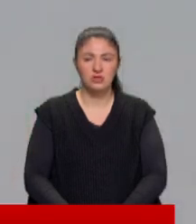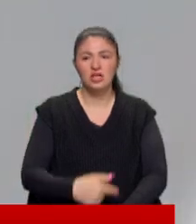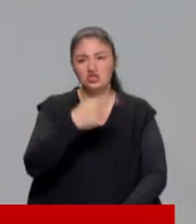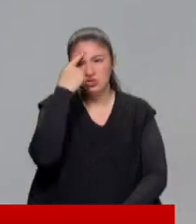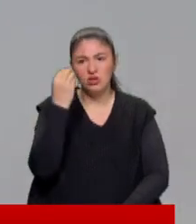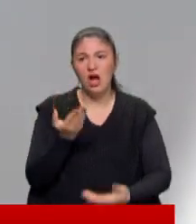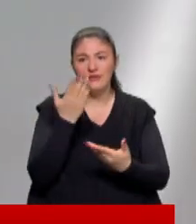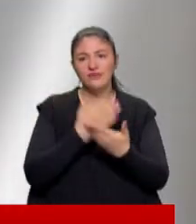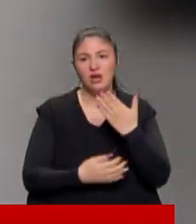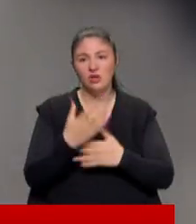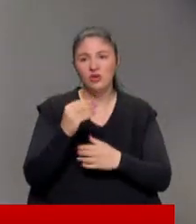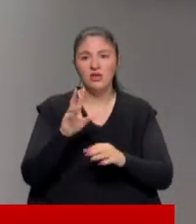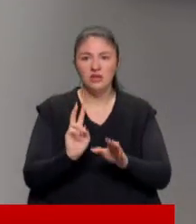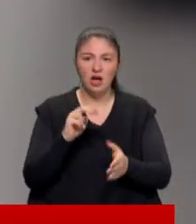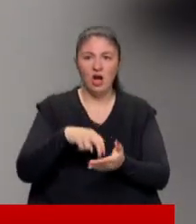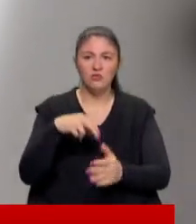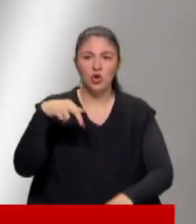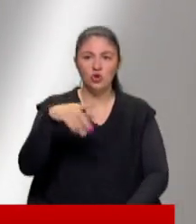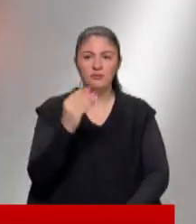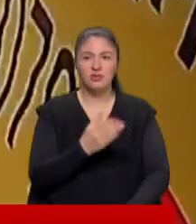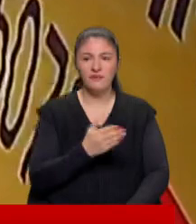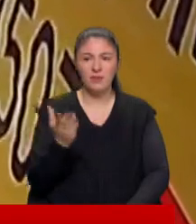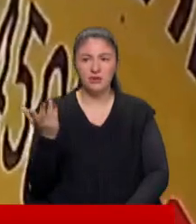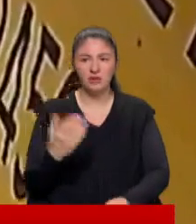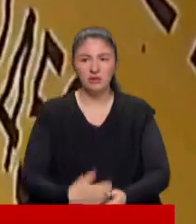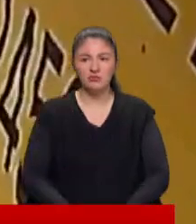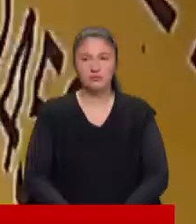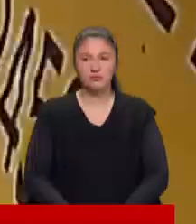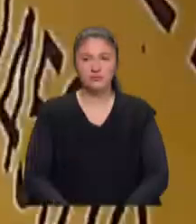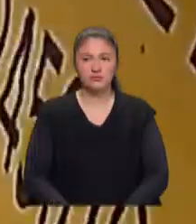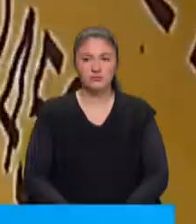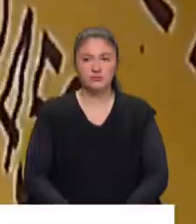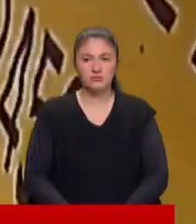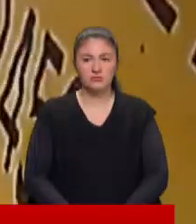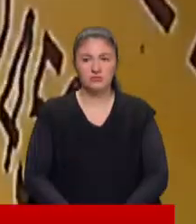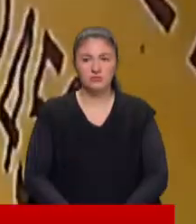Şans eseri hafif yaralandı. Yerden kalkıp yürümeye devam etti.